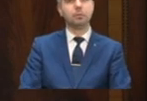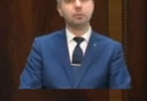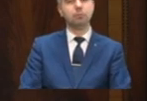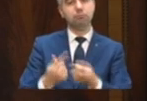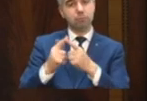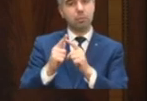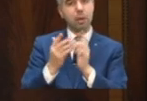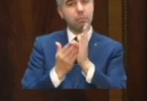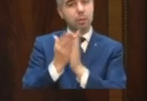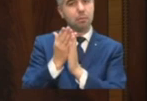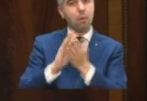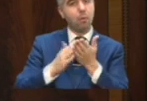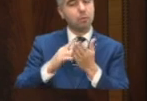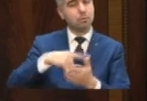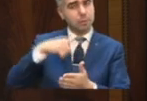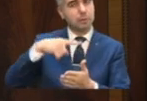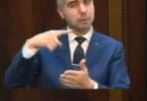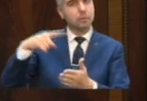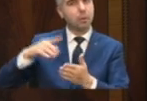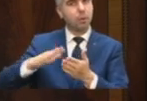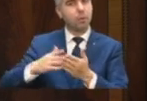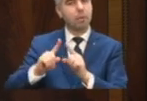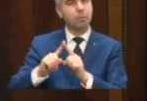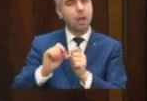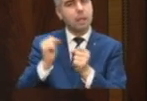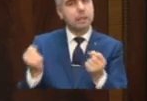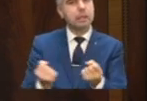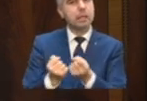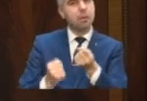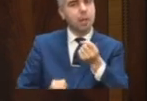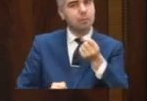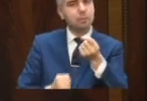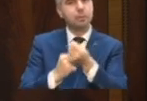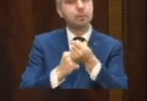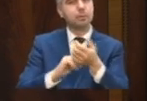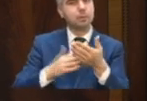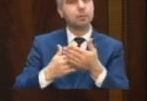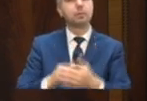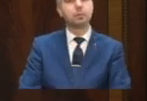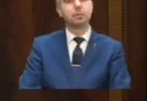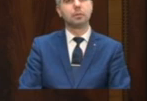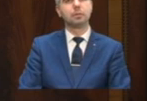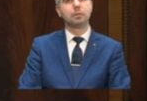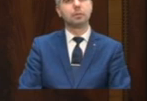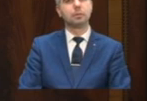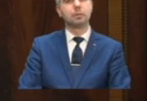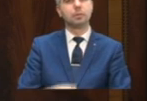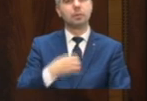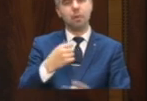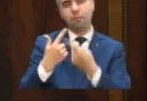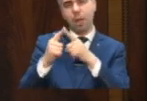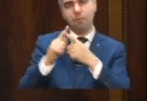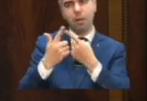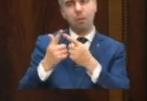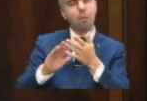النمو اللي كيمكن بلادنا تكون رافعه للتنميه ديالها، واللي عندها واحد الوزن كبير سواء على كل